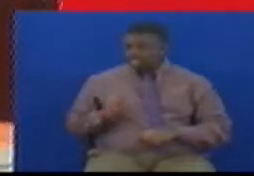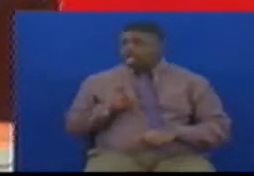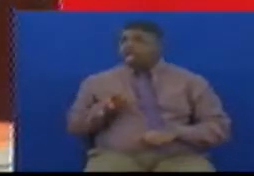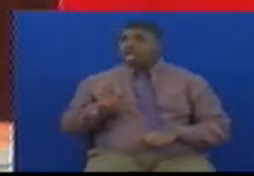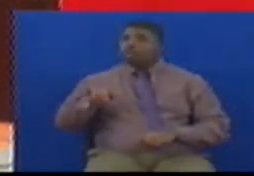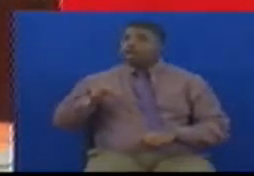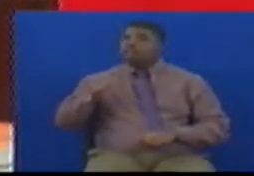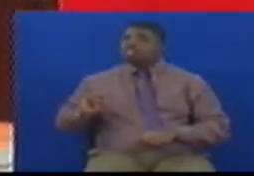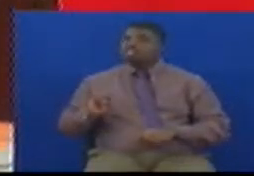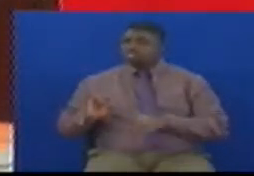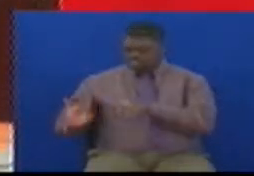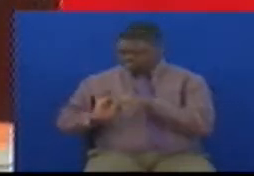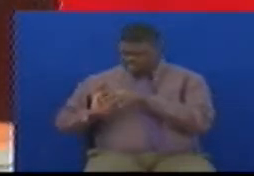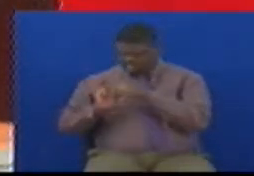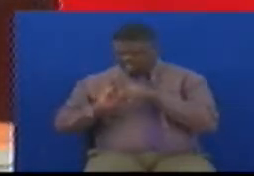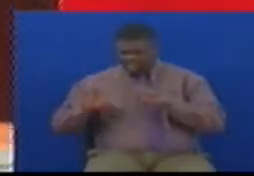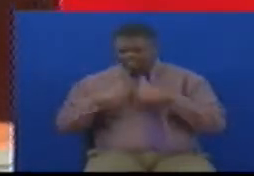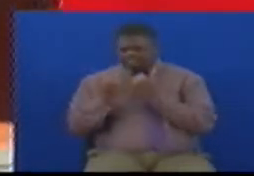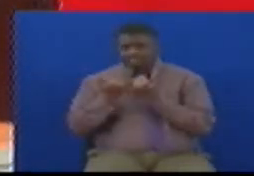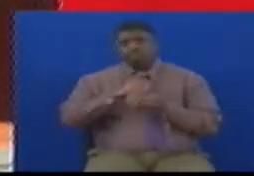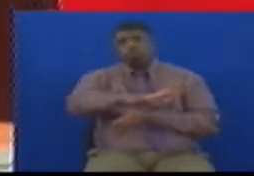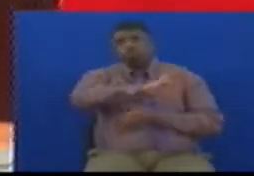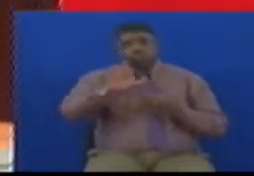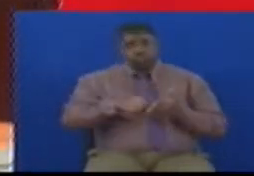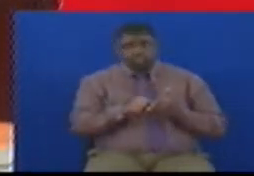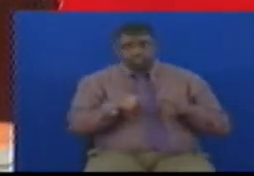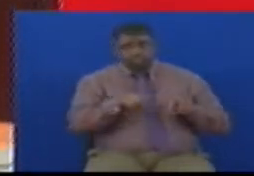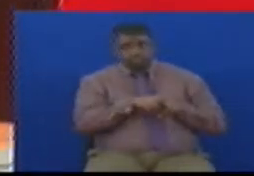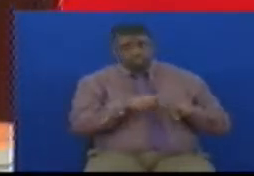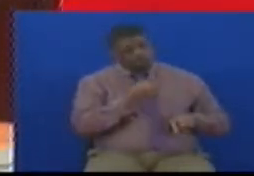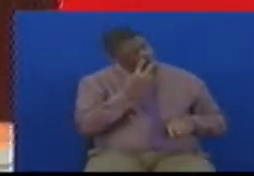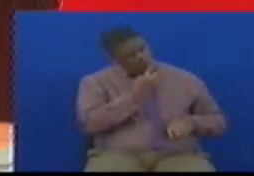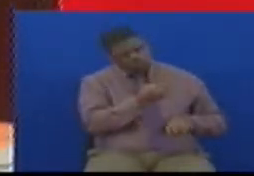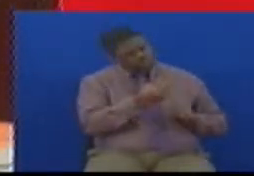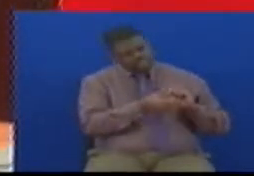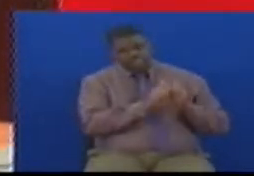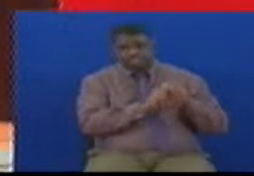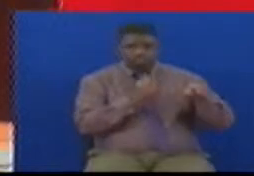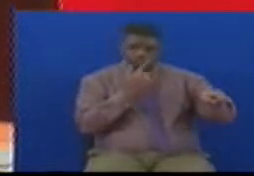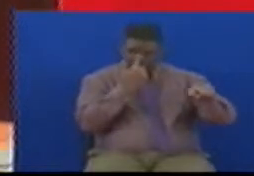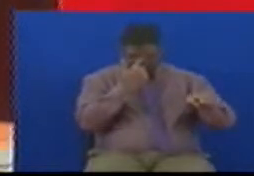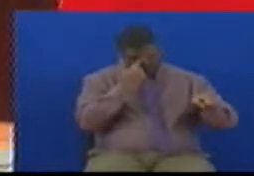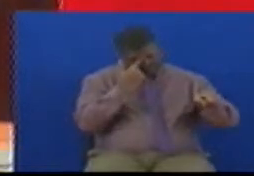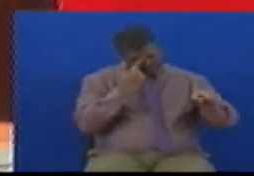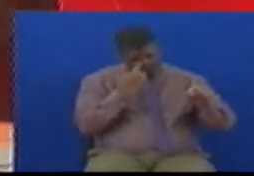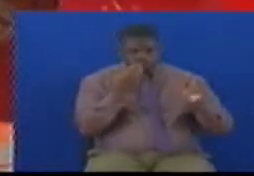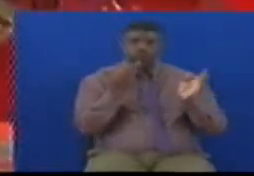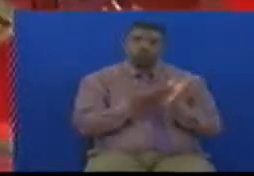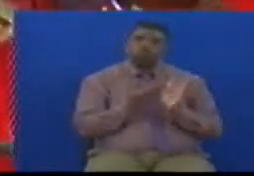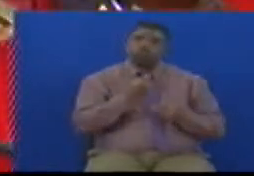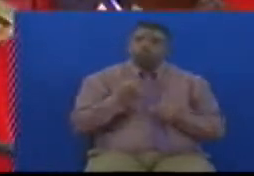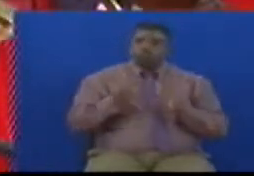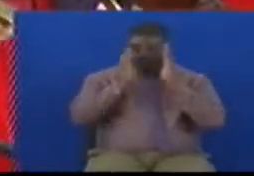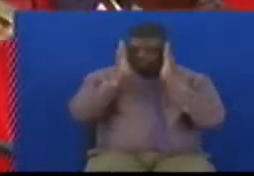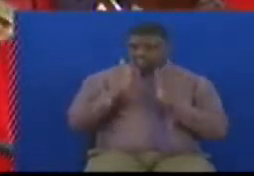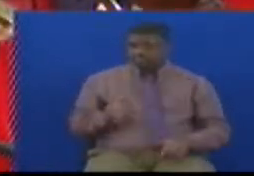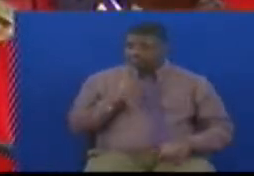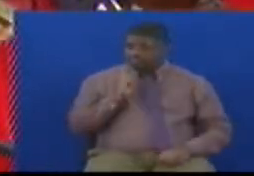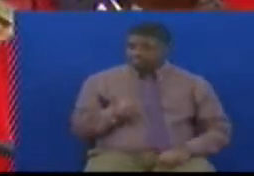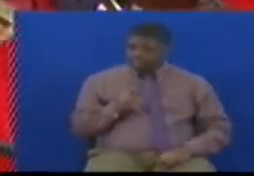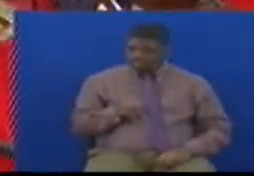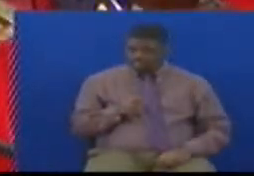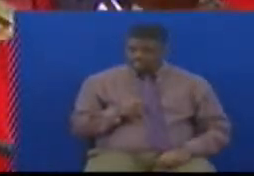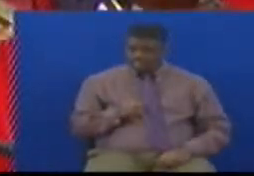Sasa wenzetu ili hawalioni kwamba ni tatizo, tuwaombe tu kwamba taarifa, tuwaombe tu Mheshimiwa Spika, swala